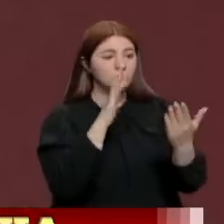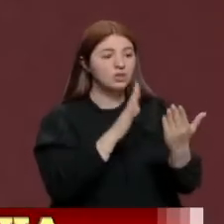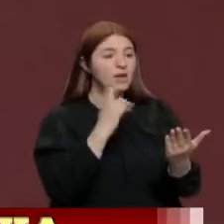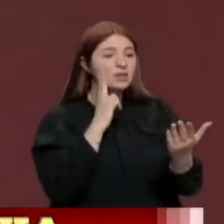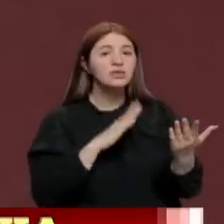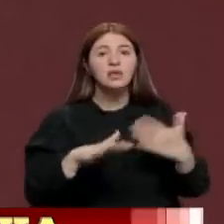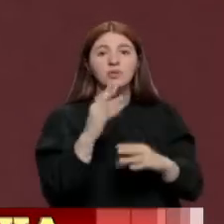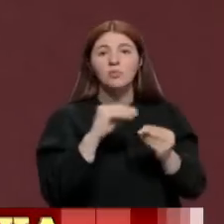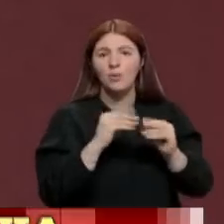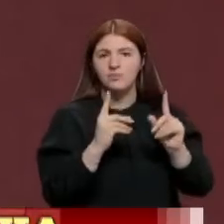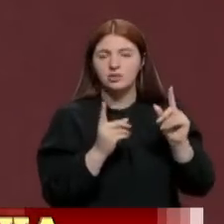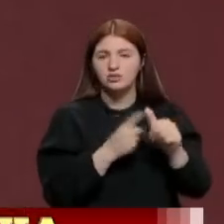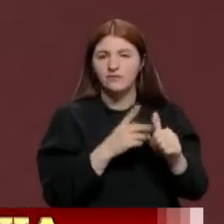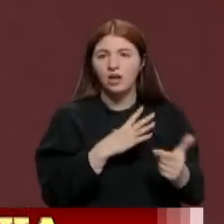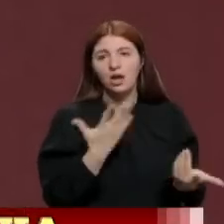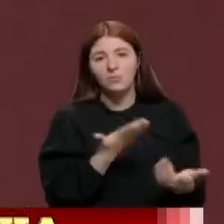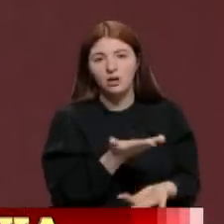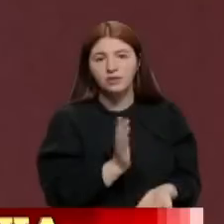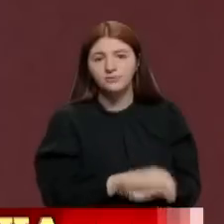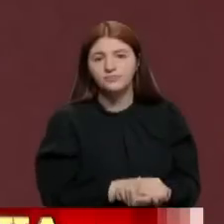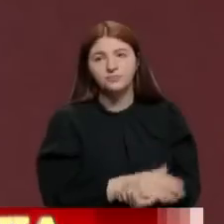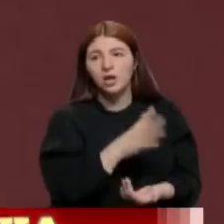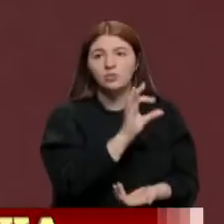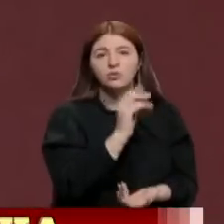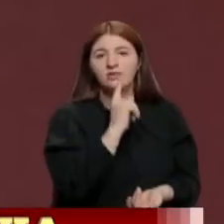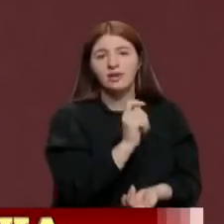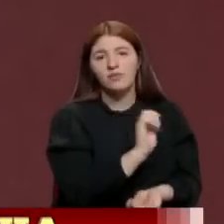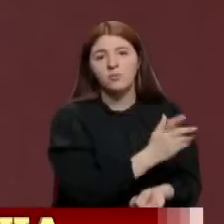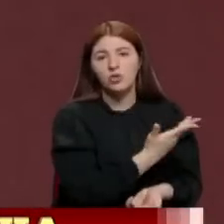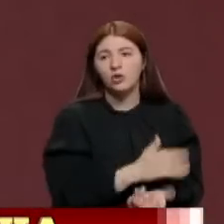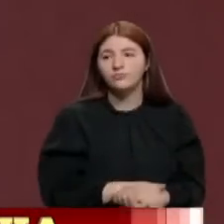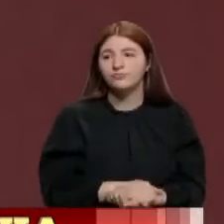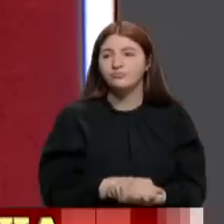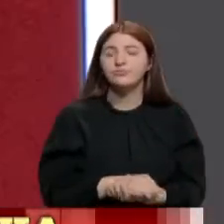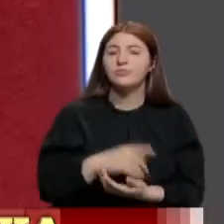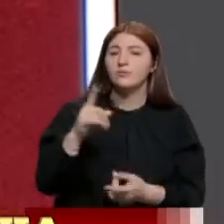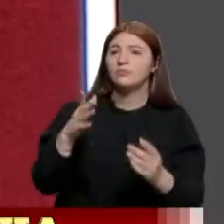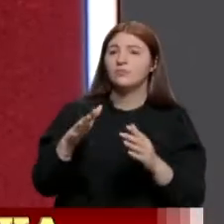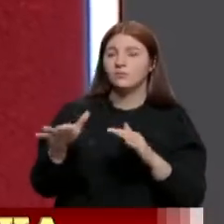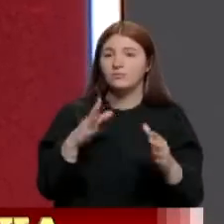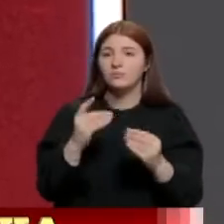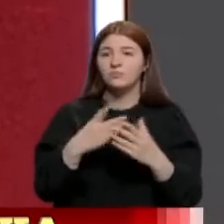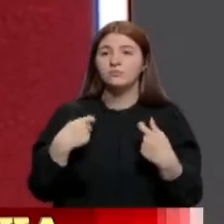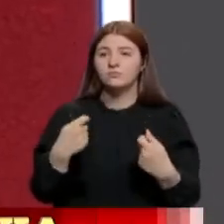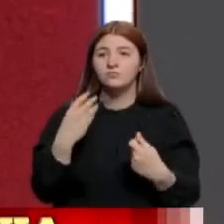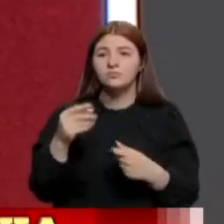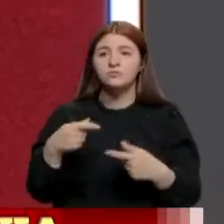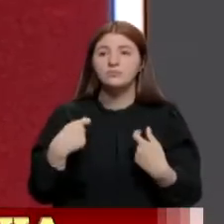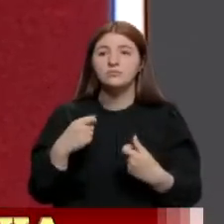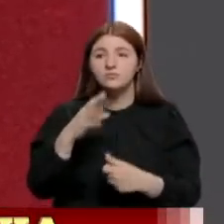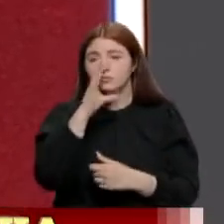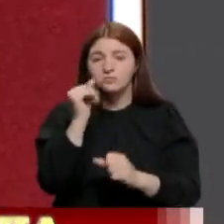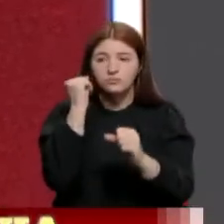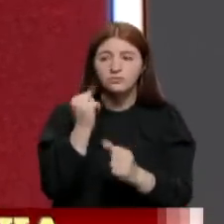bir hijyen problemi var ama... İşte ancak bunlar teklif edilebilir. İlker Bey, bu depremin çok büyük bir maliyeti olacak. Ama bu maliyeti